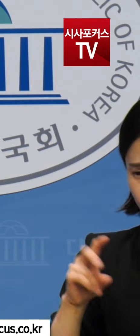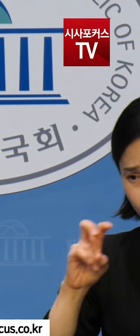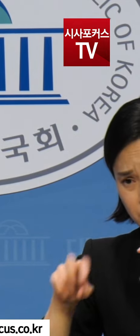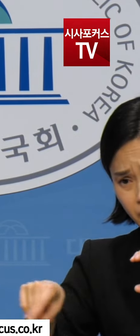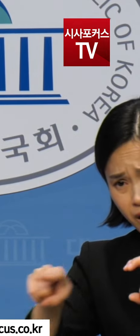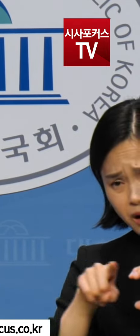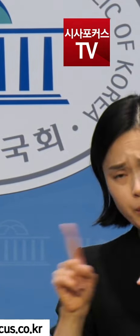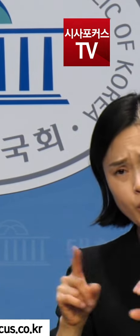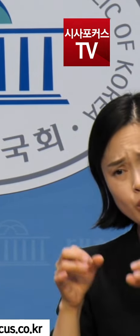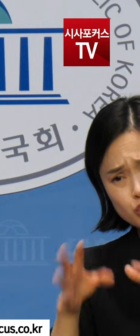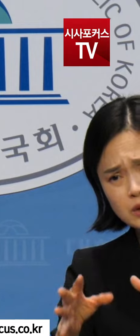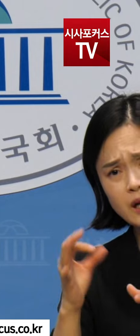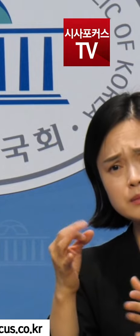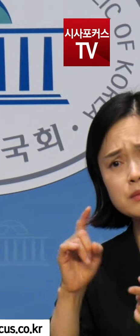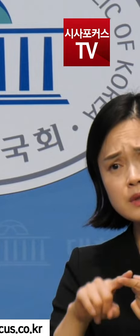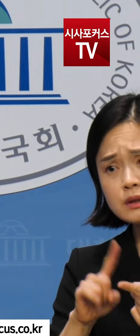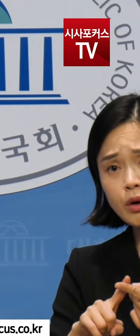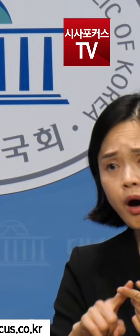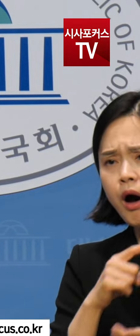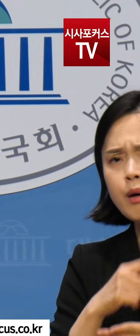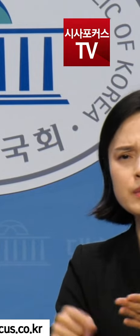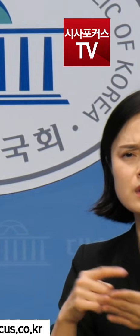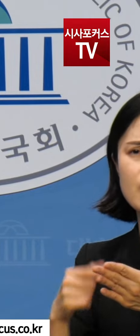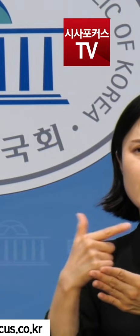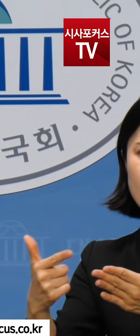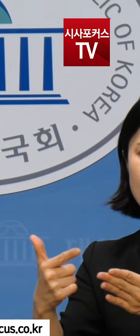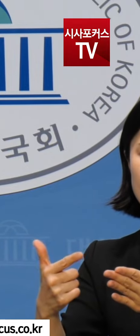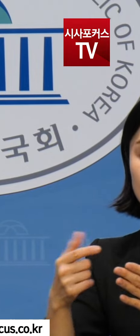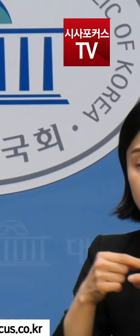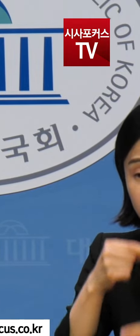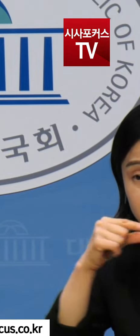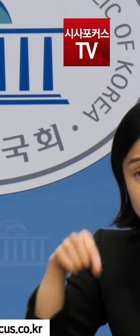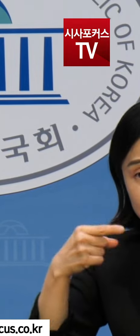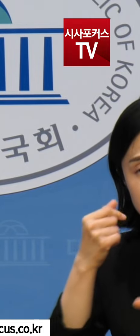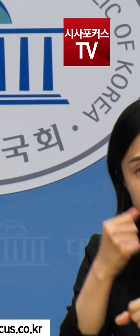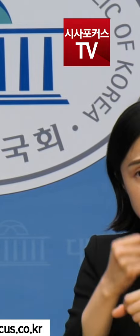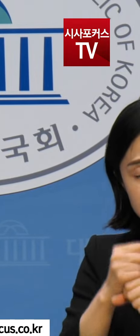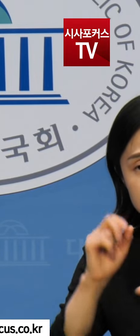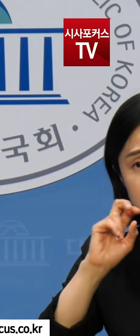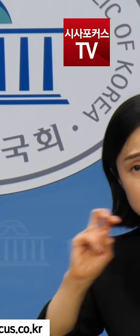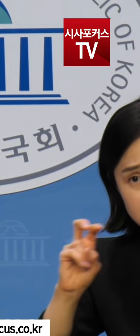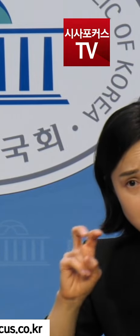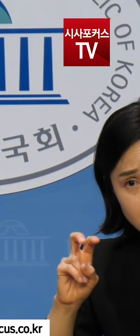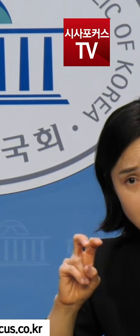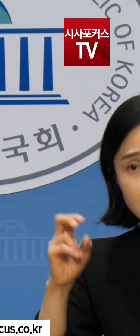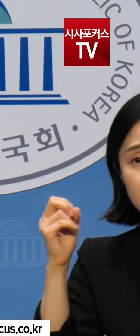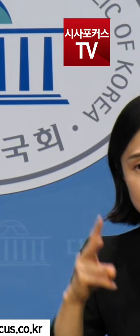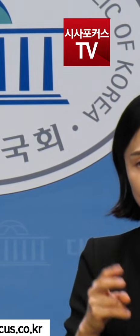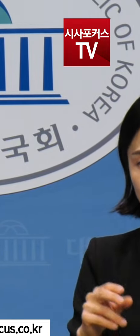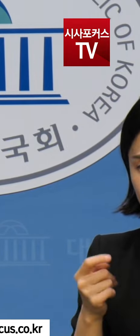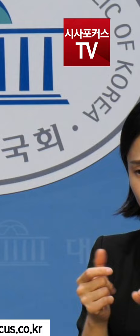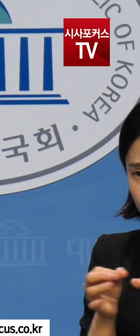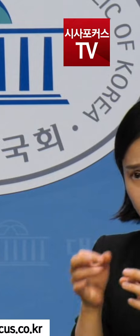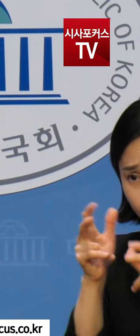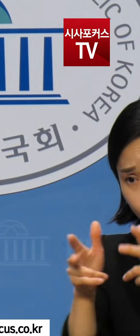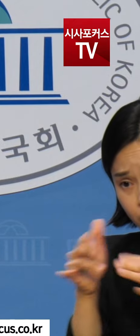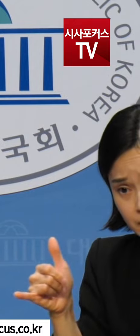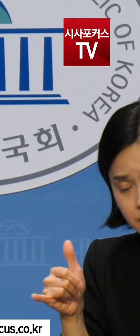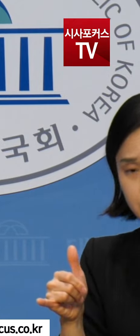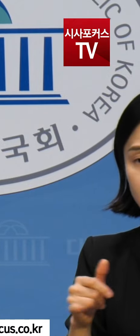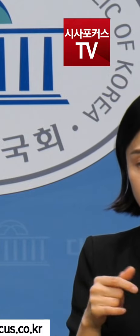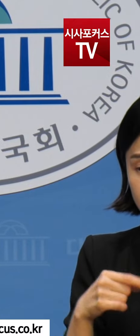위기다. 종이빨대를 생산한 업체와 이를 미리 구비한 소상공인들의 손해를